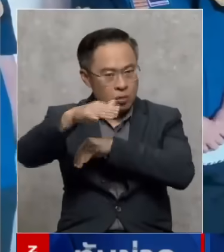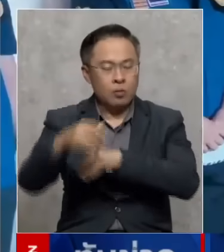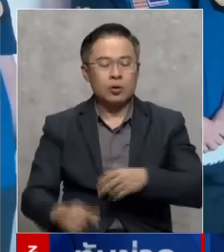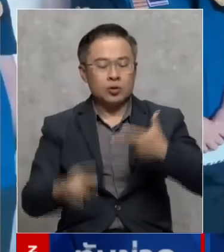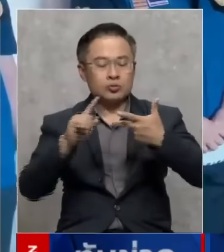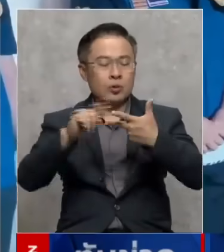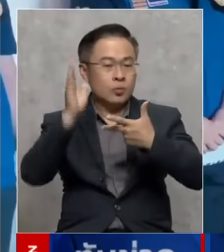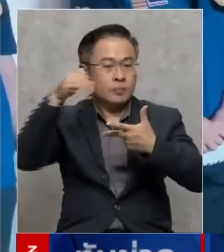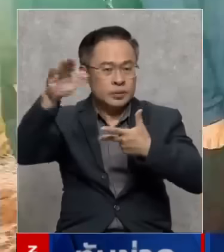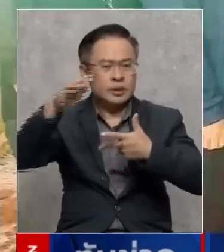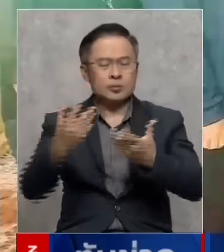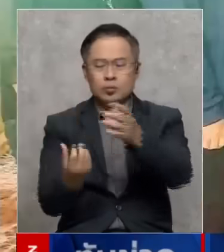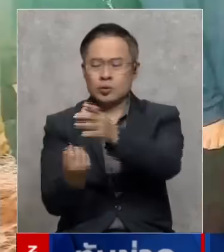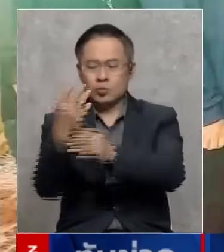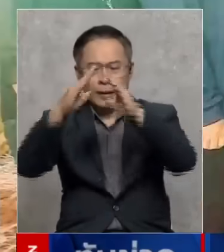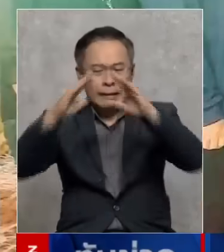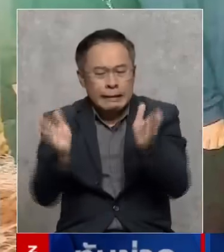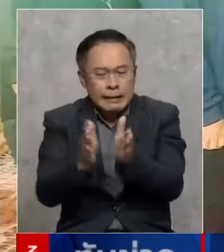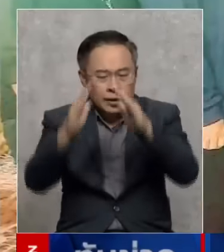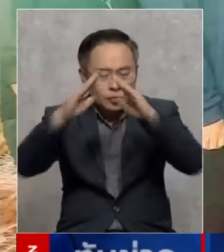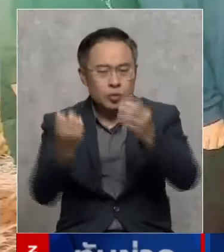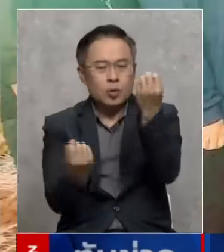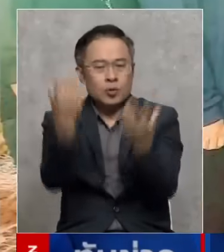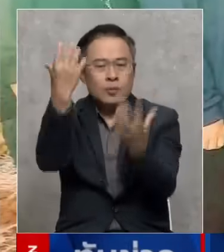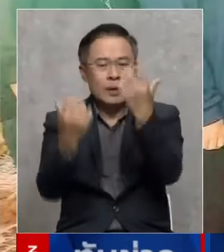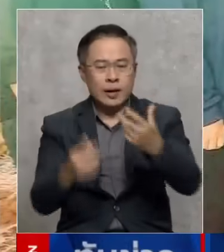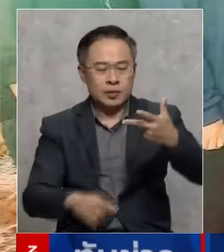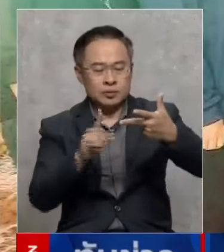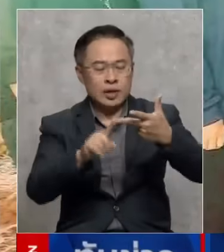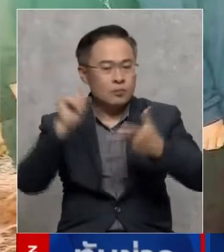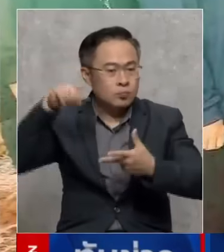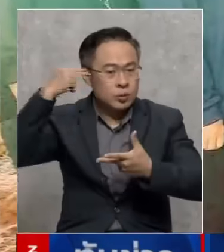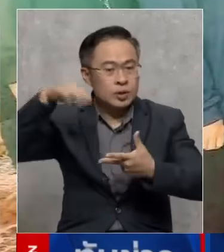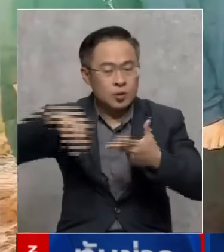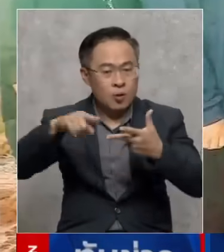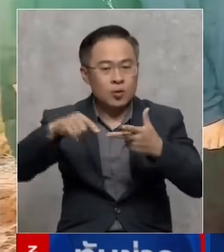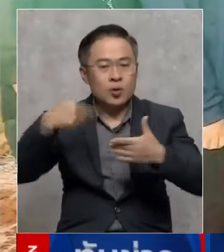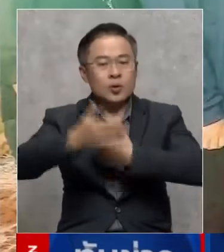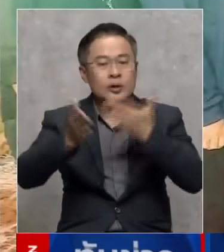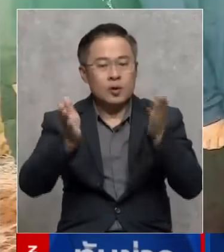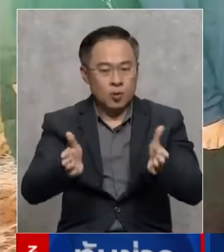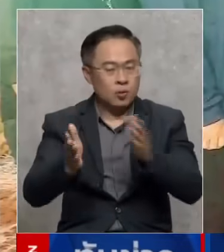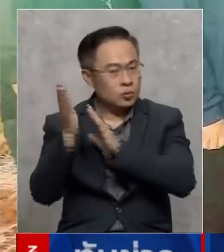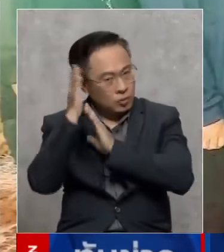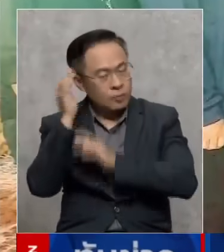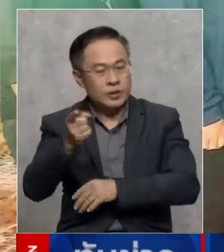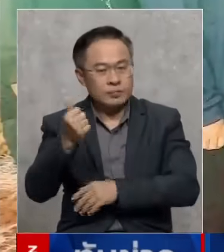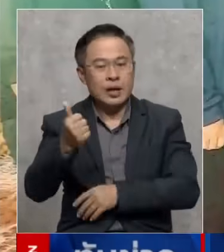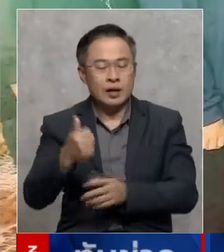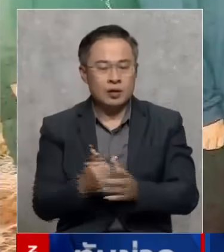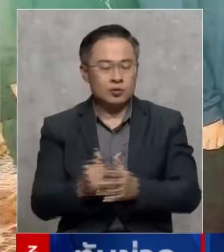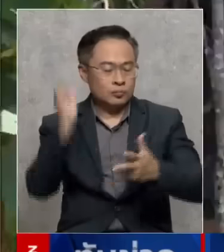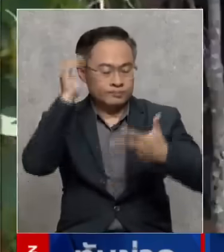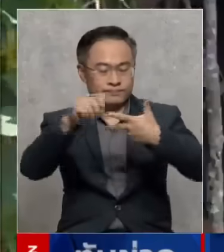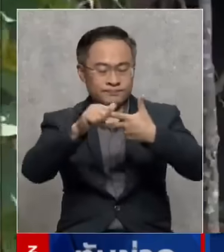นะครับส่วนความเป็นอยู่ก็คือเขาใช้ชีวิตกันแบบนี้ครับพี่ชายคนที่ 2จะคอยดูแลเพราะว่ายังสามารถเดินทาง